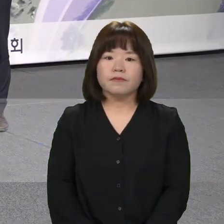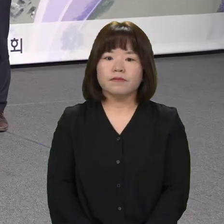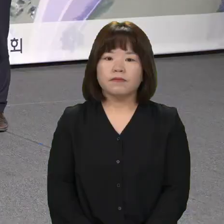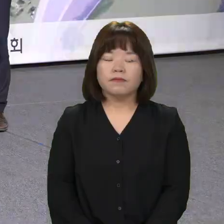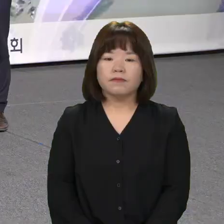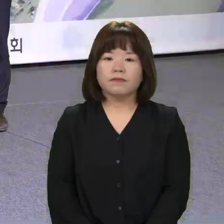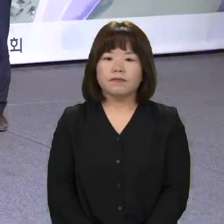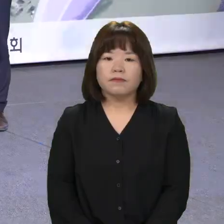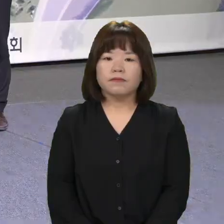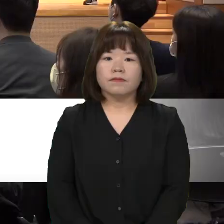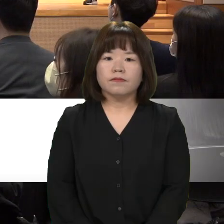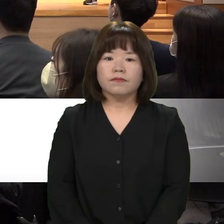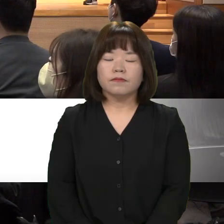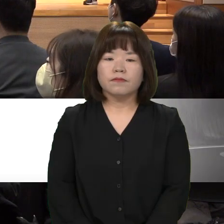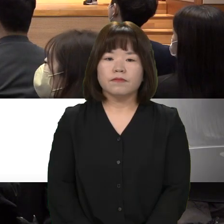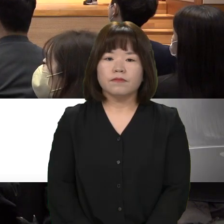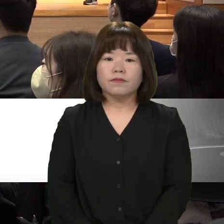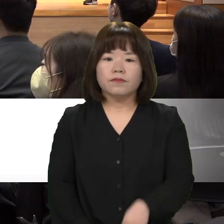잇기도 했습니다